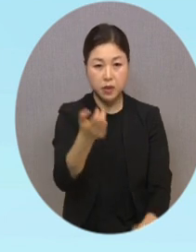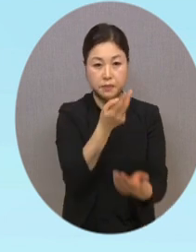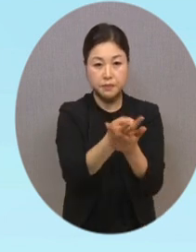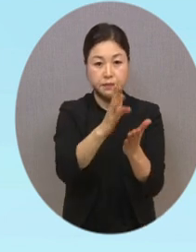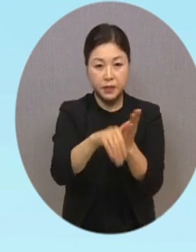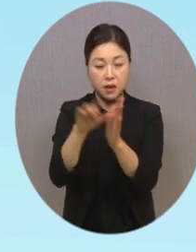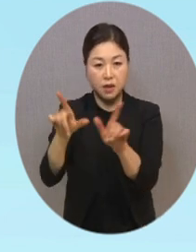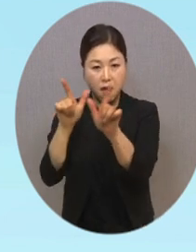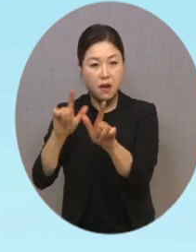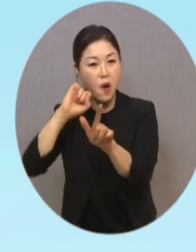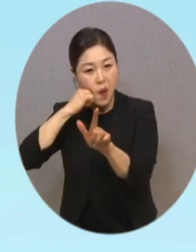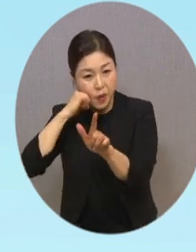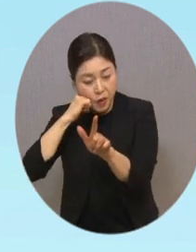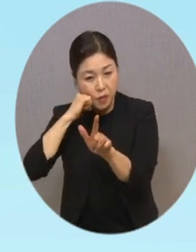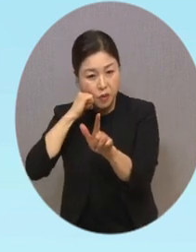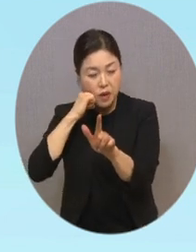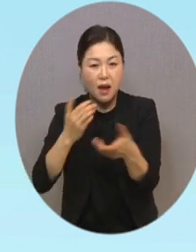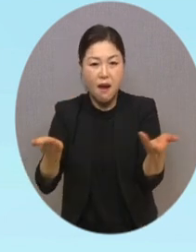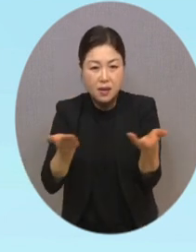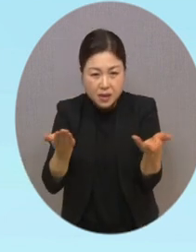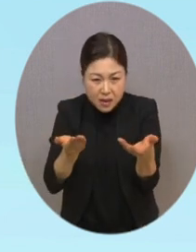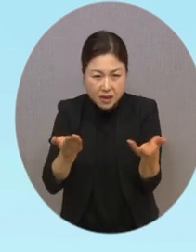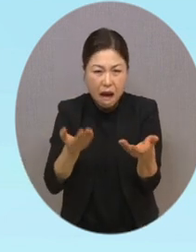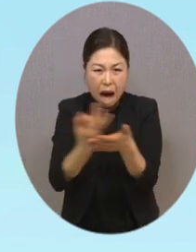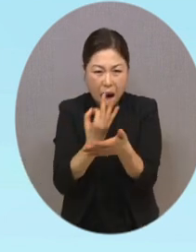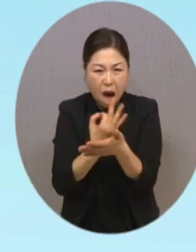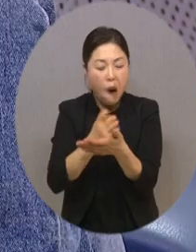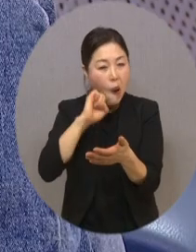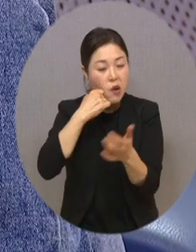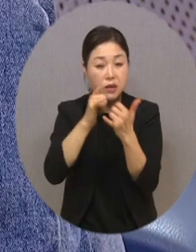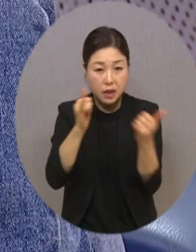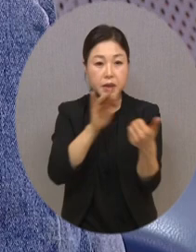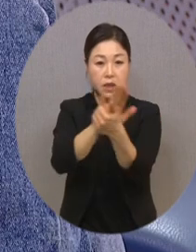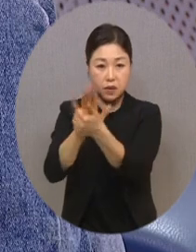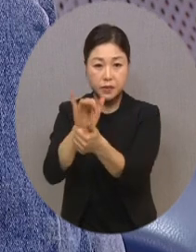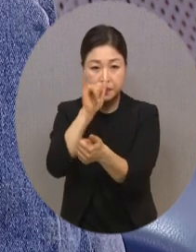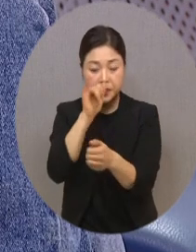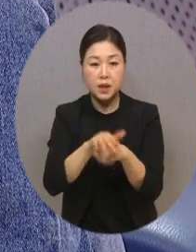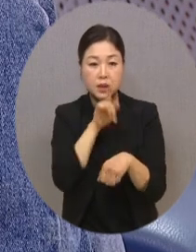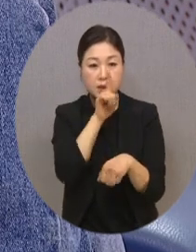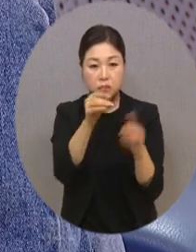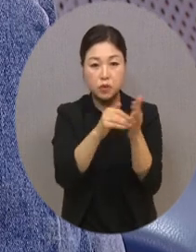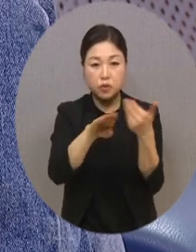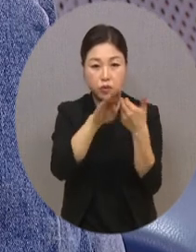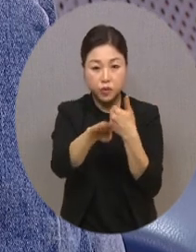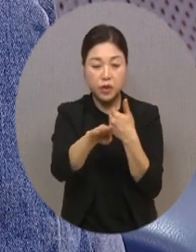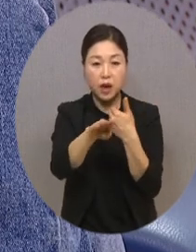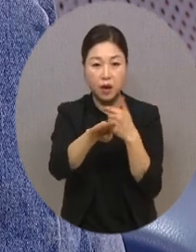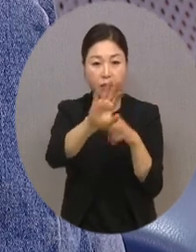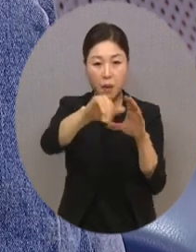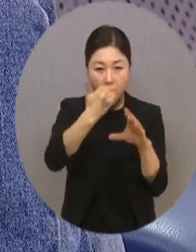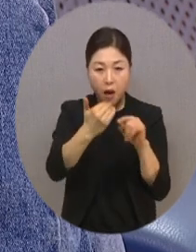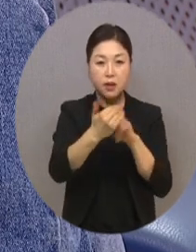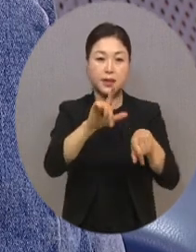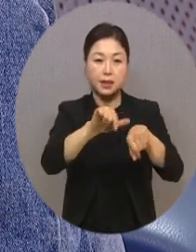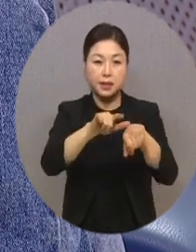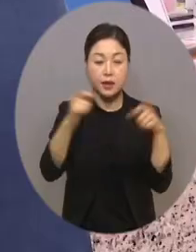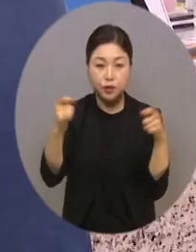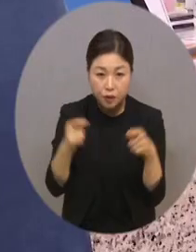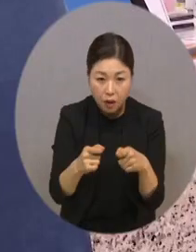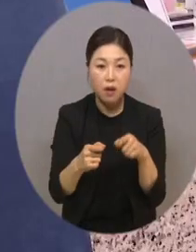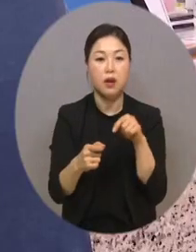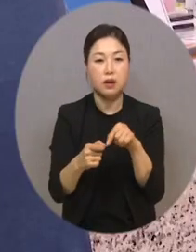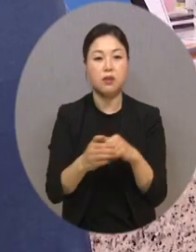생계가 막막한 노동 취약계층에게 지급합니다 또한 신청 후 지원금 입금까지 걸리는 시간을 단축하기